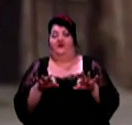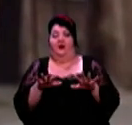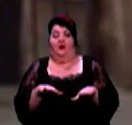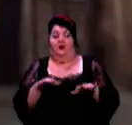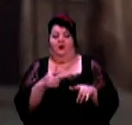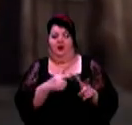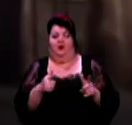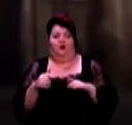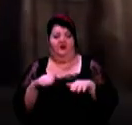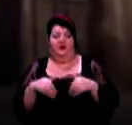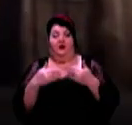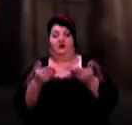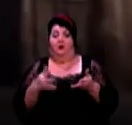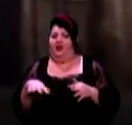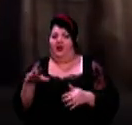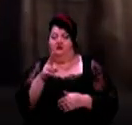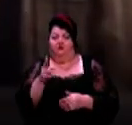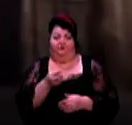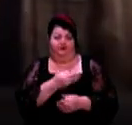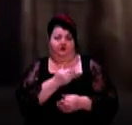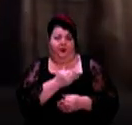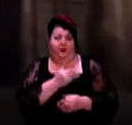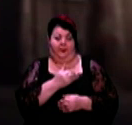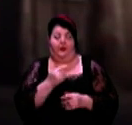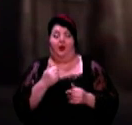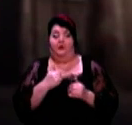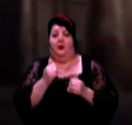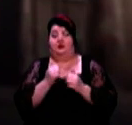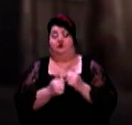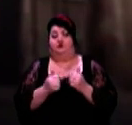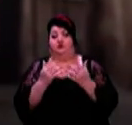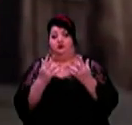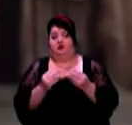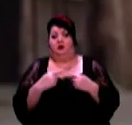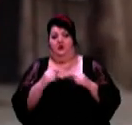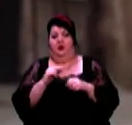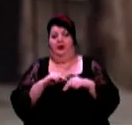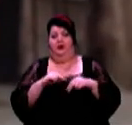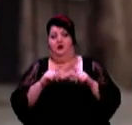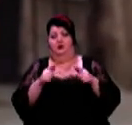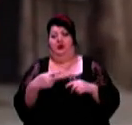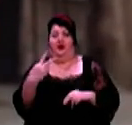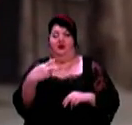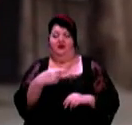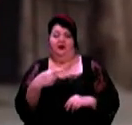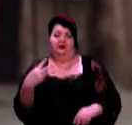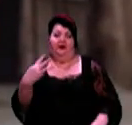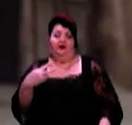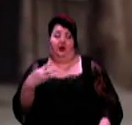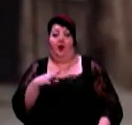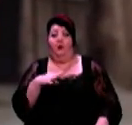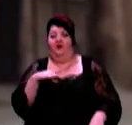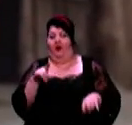усім бажаючим, усім охочим. І ми дійсно дня працевлаштовуємо, приблизно це становить 20-30, бувають дні